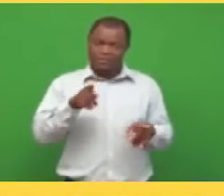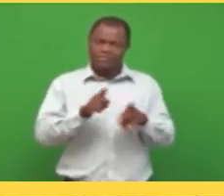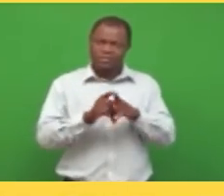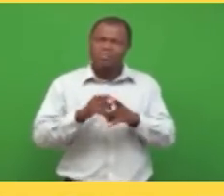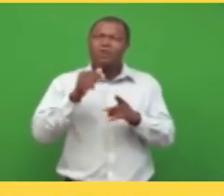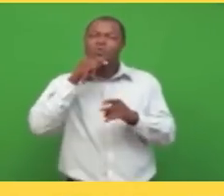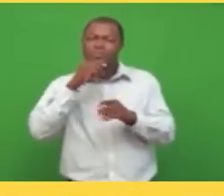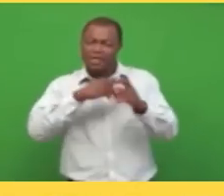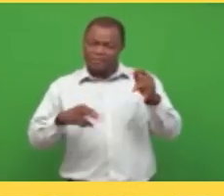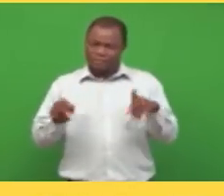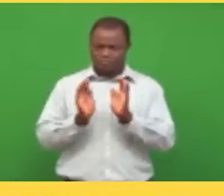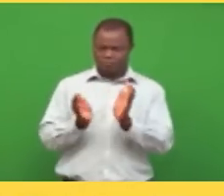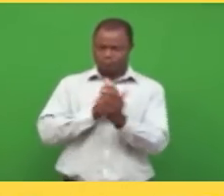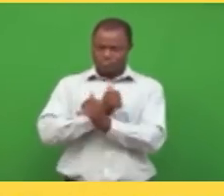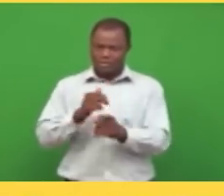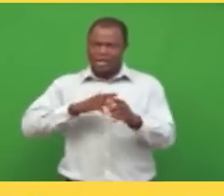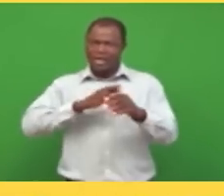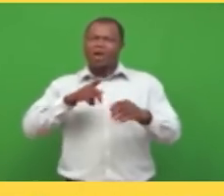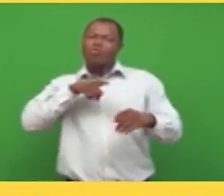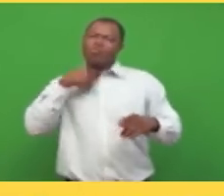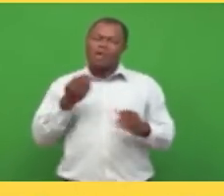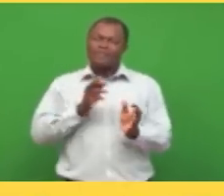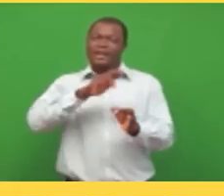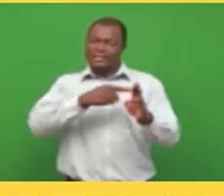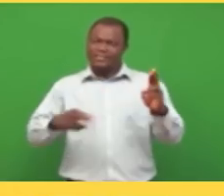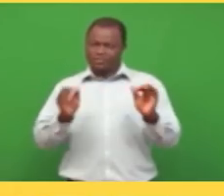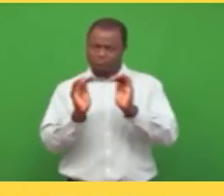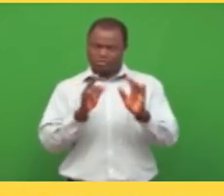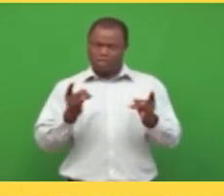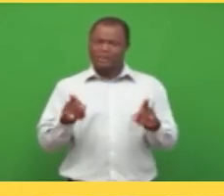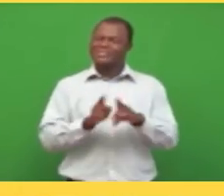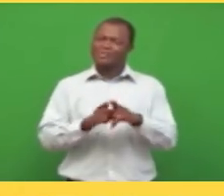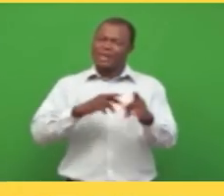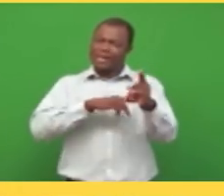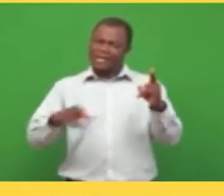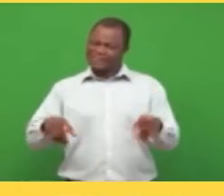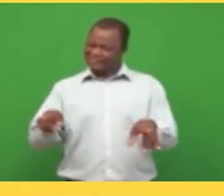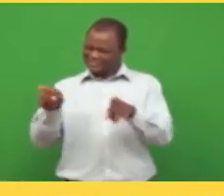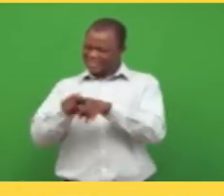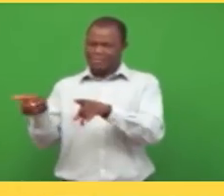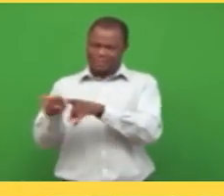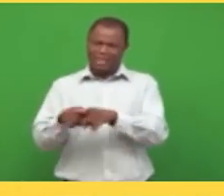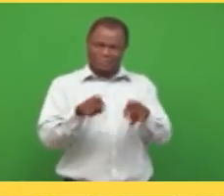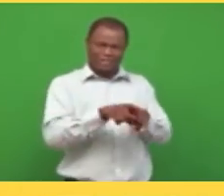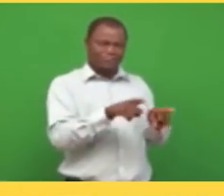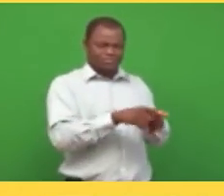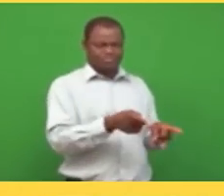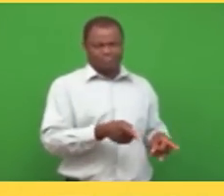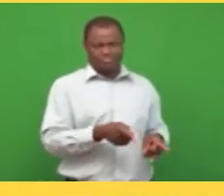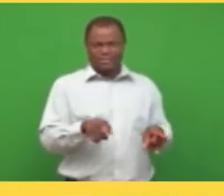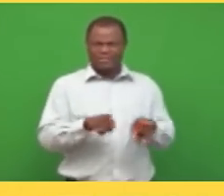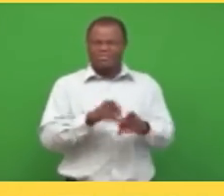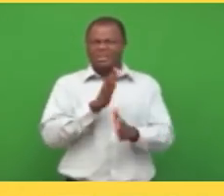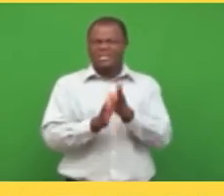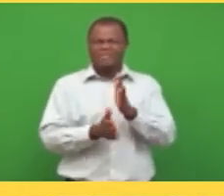hama dzemurume dzinobatwa zvakanaka, hama dzemukadzi dzinogara zvakanaka, kana hama ihama chete. Musaite tsika, hazvisi